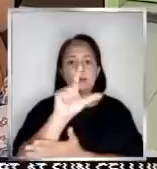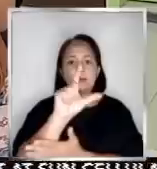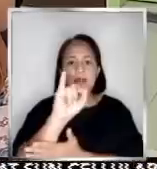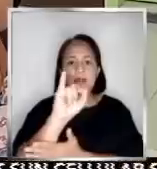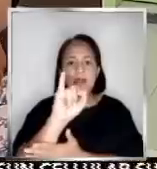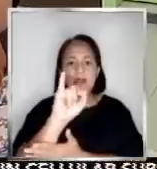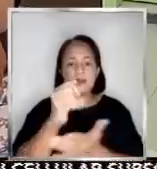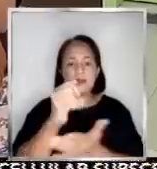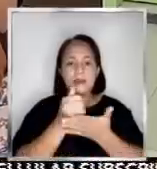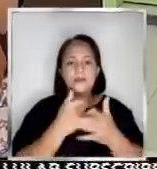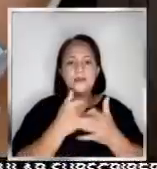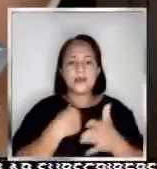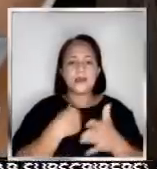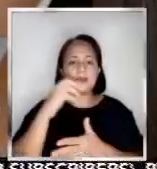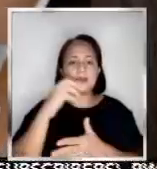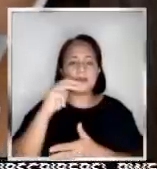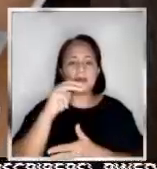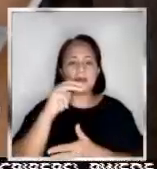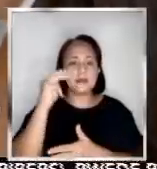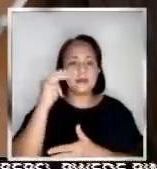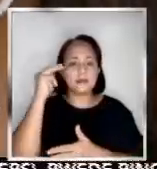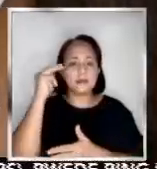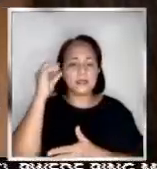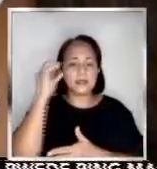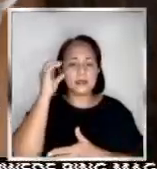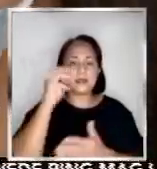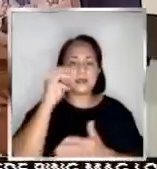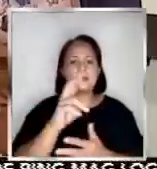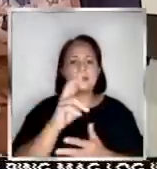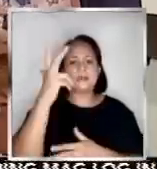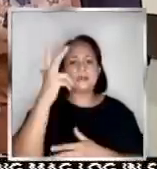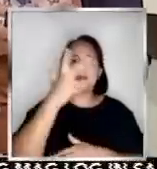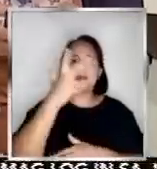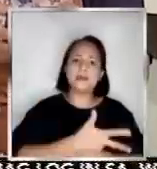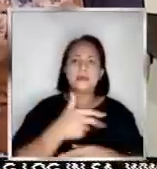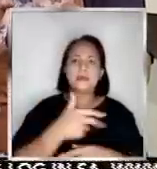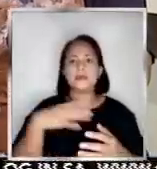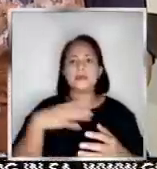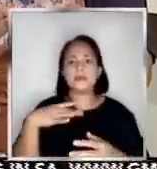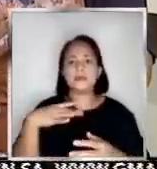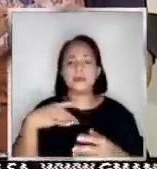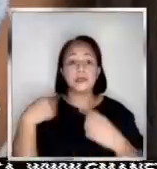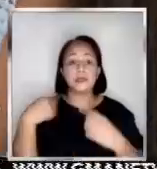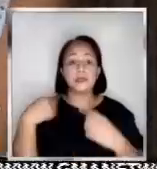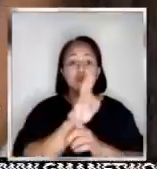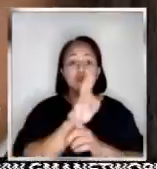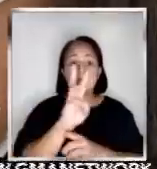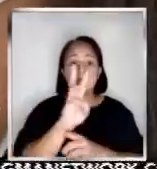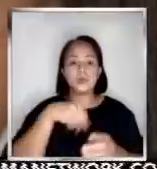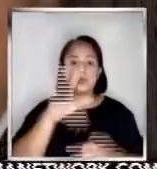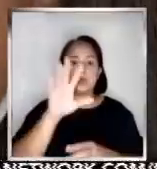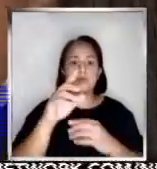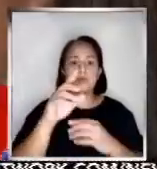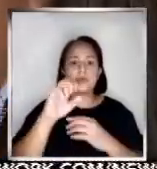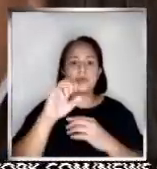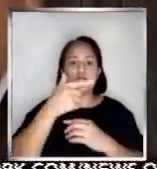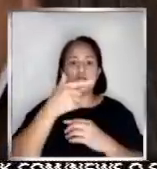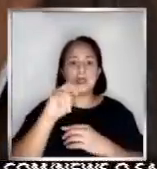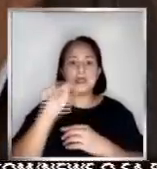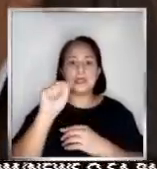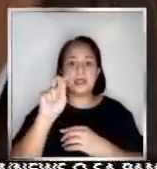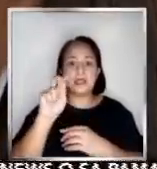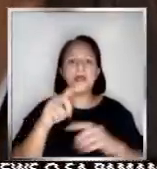nang nakikipagsapalaran. June 6 pa sana ang flight niya pa Jensen pero naribook ng July 3. Nakakalipad nga lang po